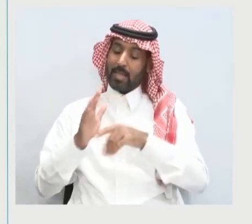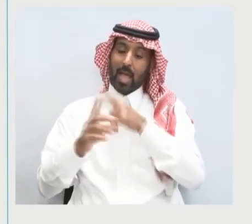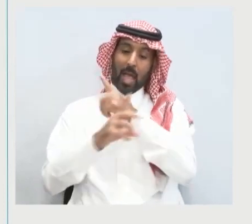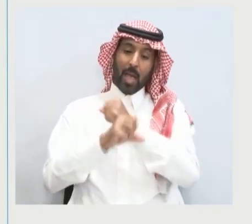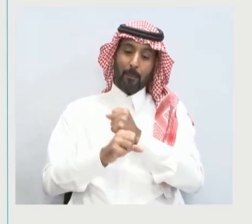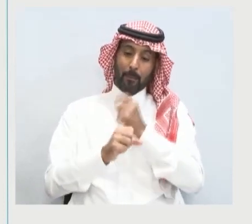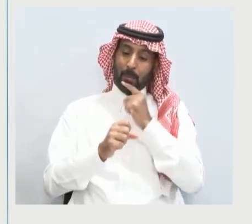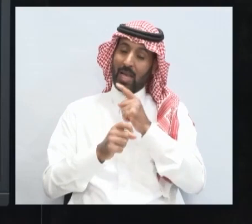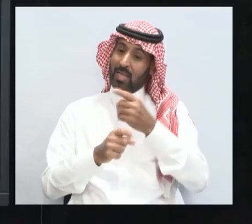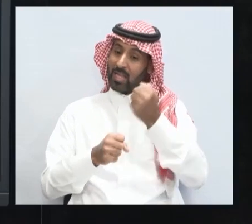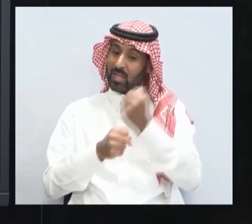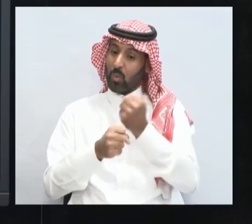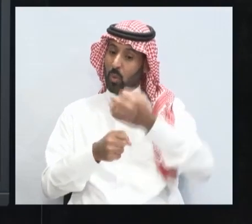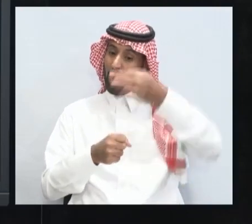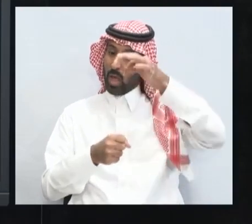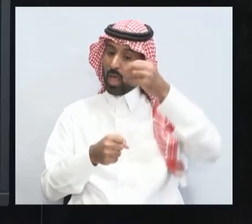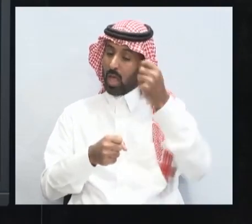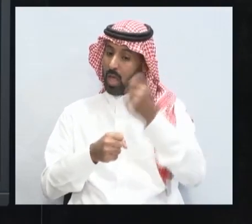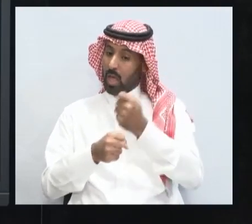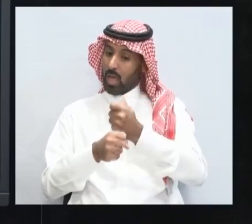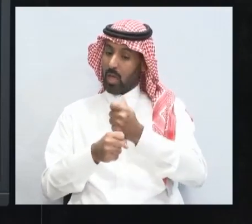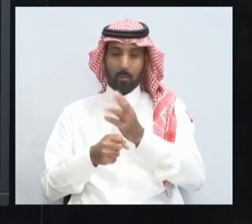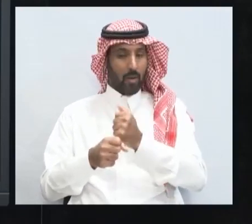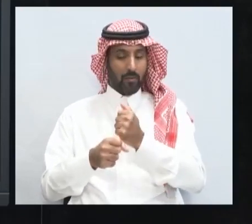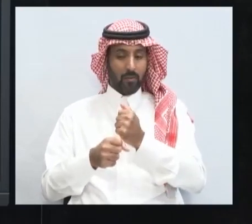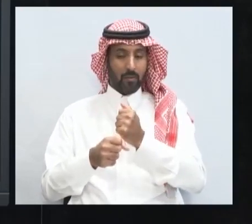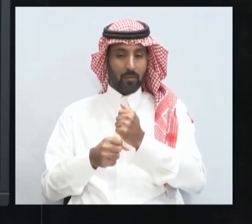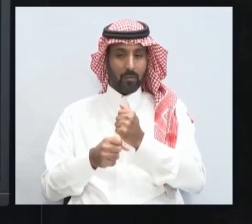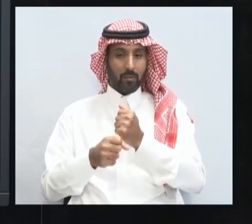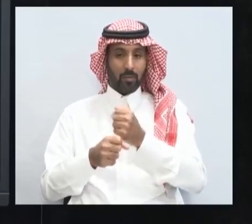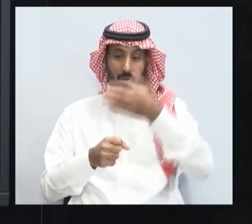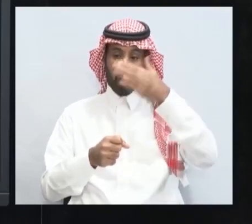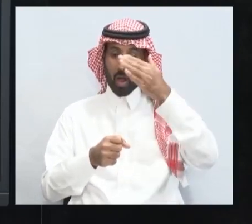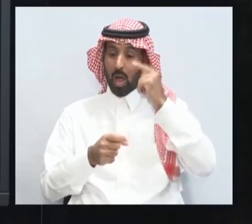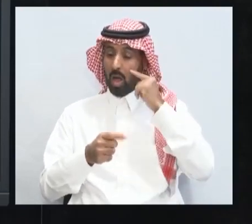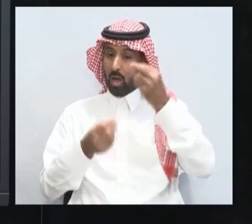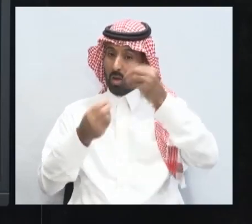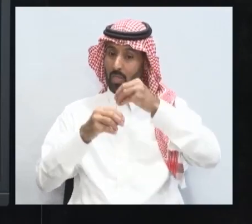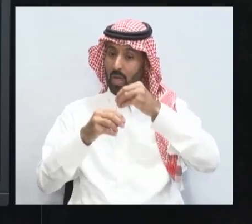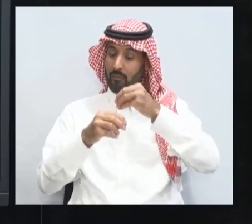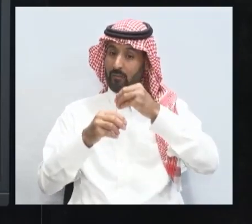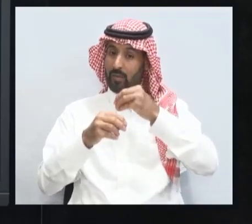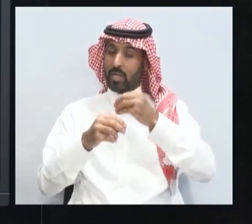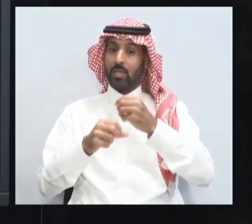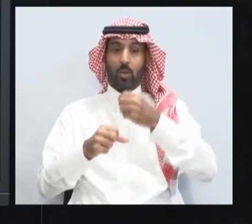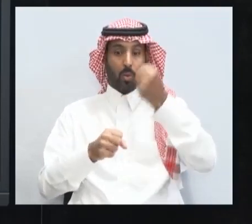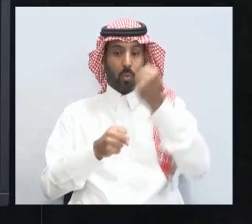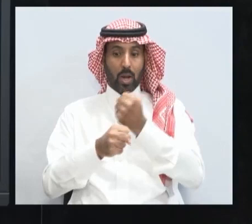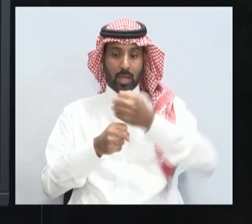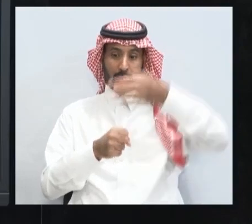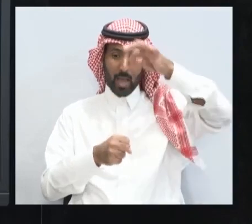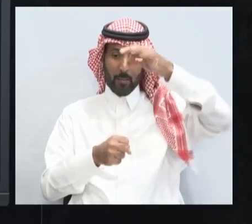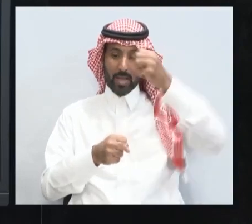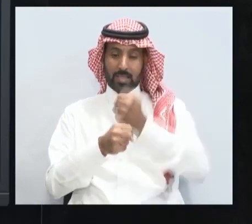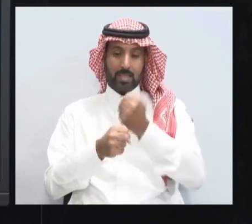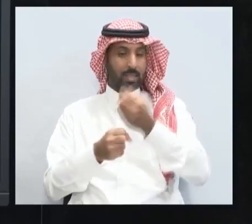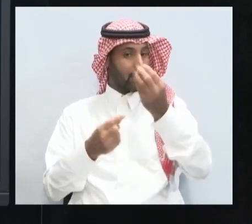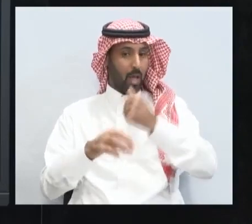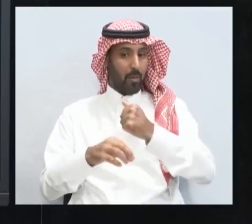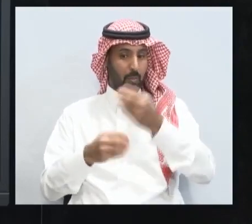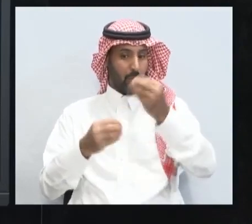ورقه عمل جديد العباره هنا تقول انه لا يمكنك في برنامج ورقه عمل